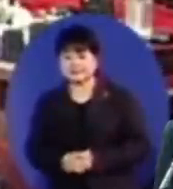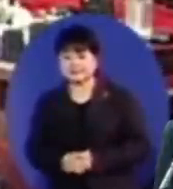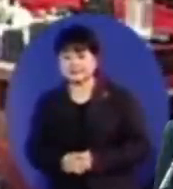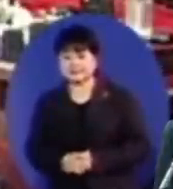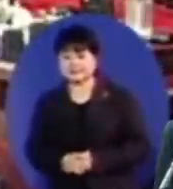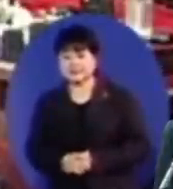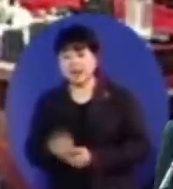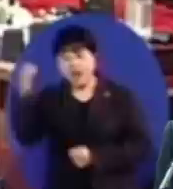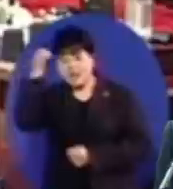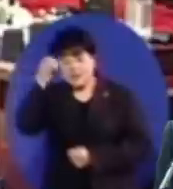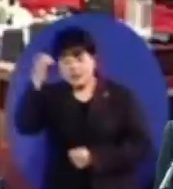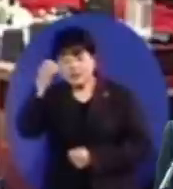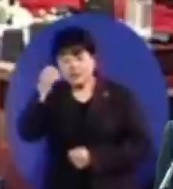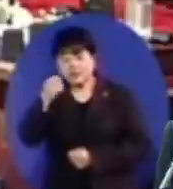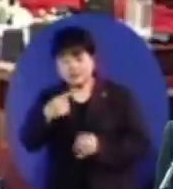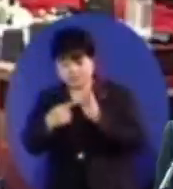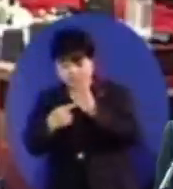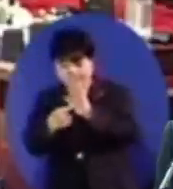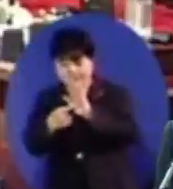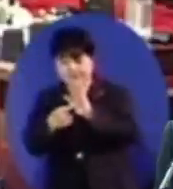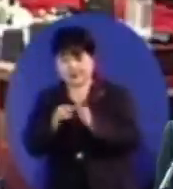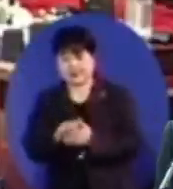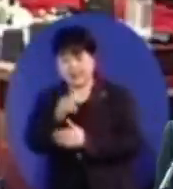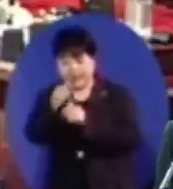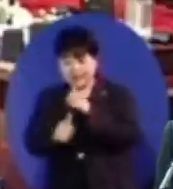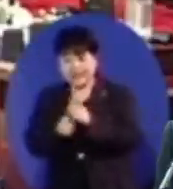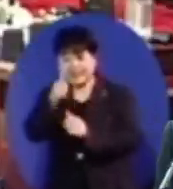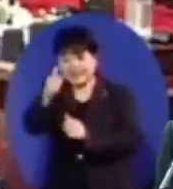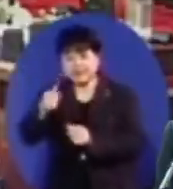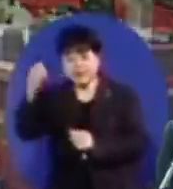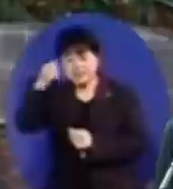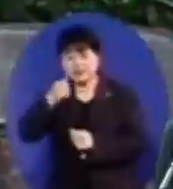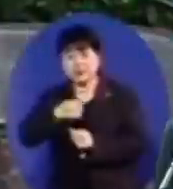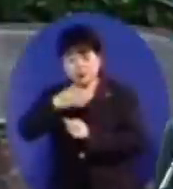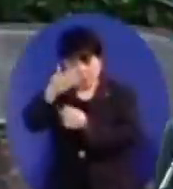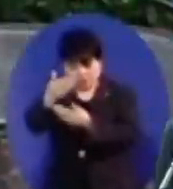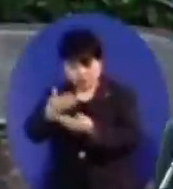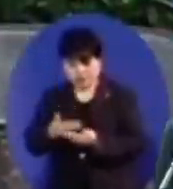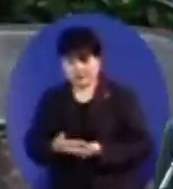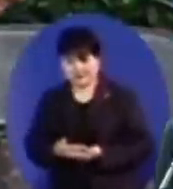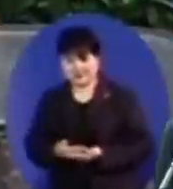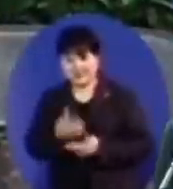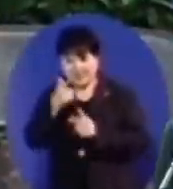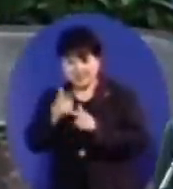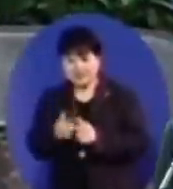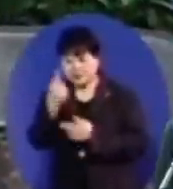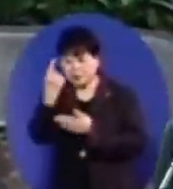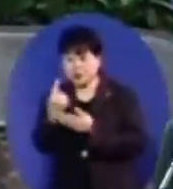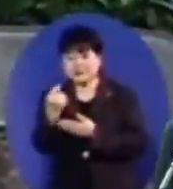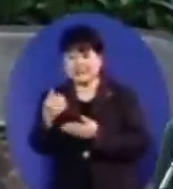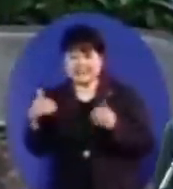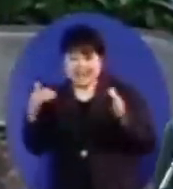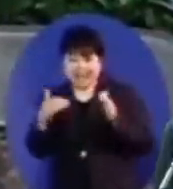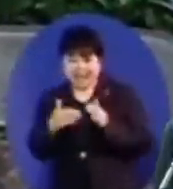주신 성령인 것입니다. 하나님이 성령을 하나님이 예수님이 오시기까지는